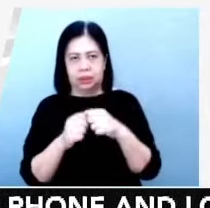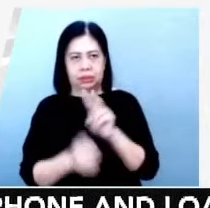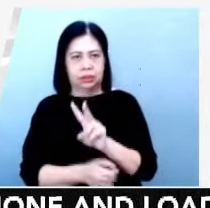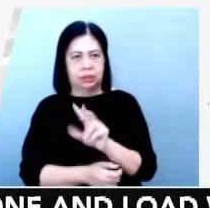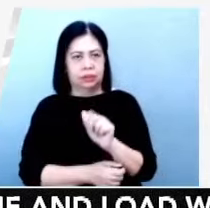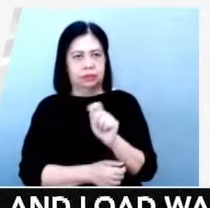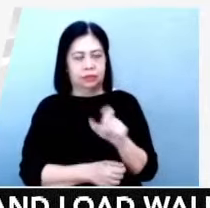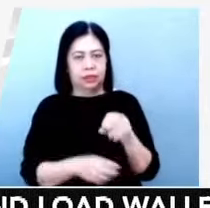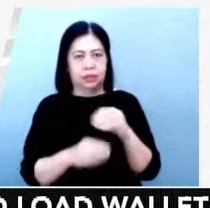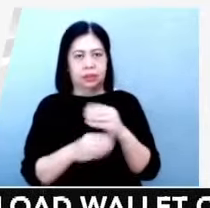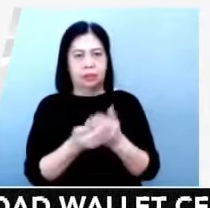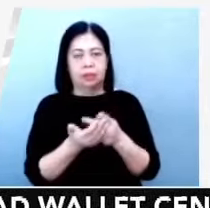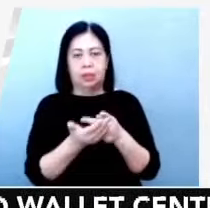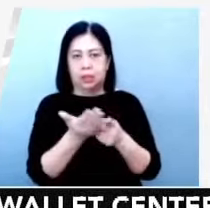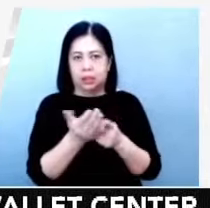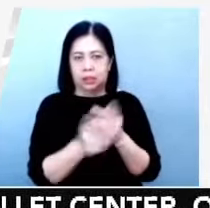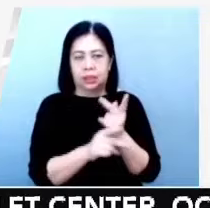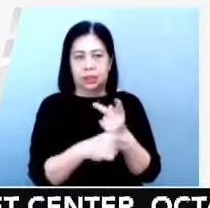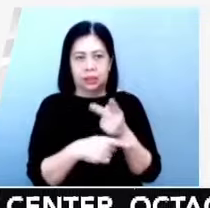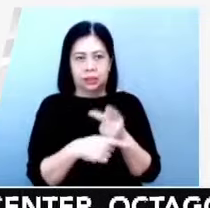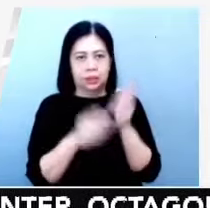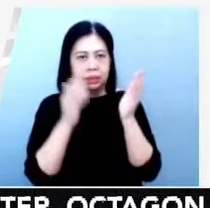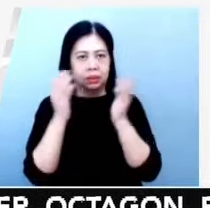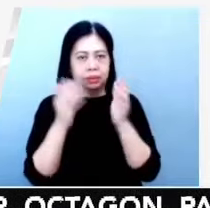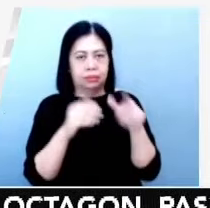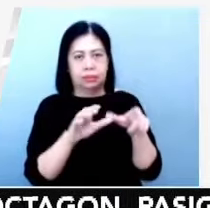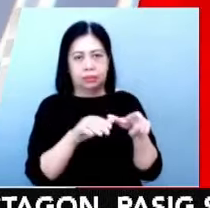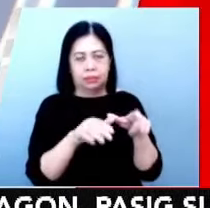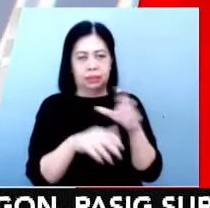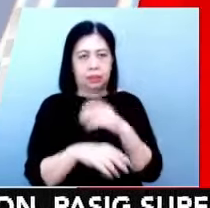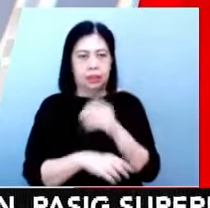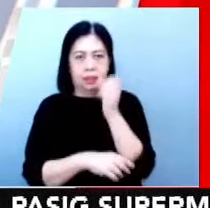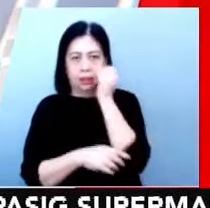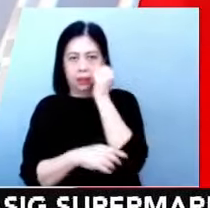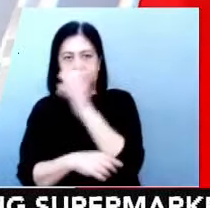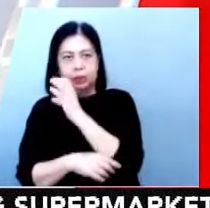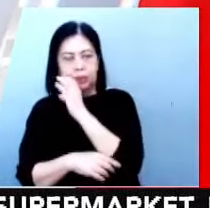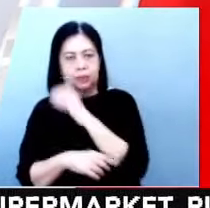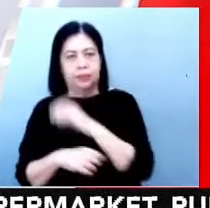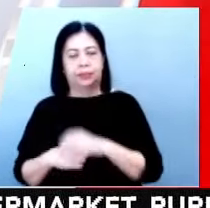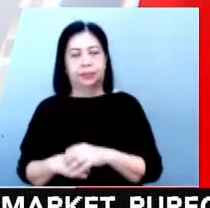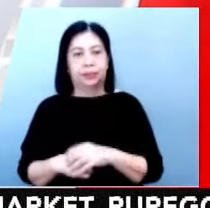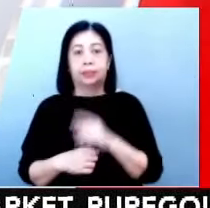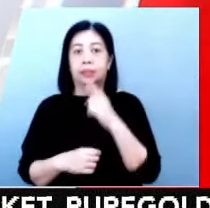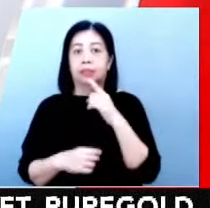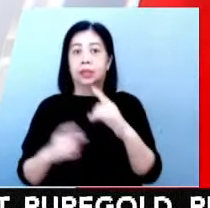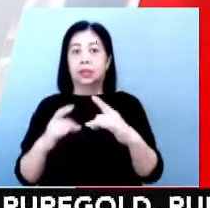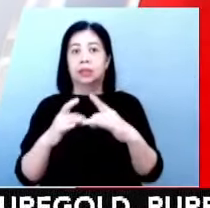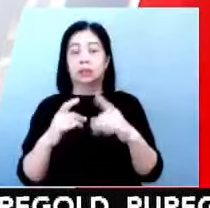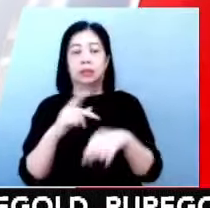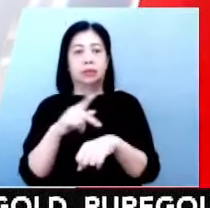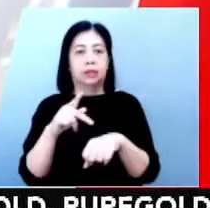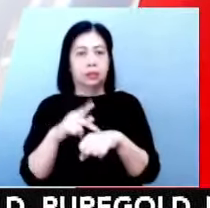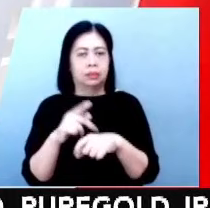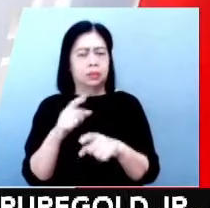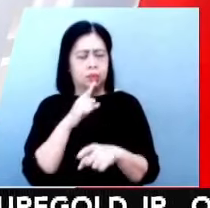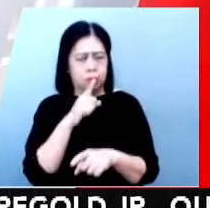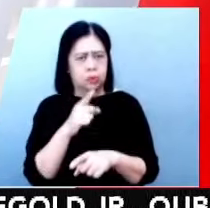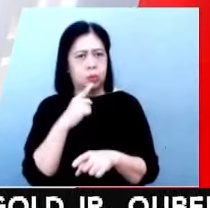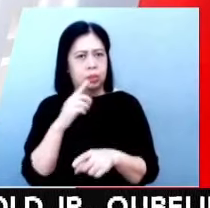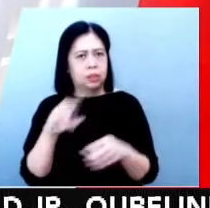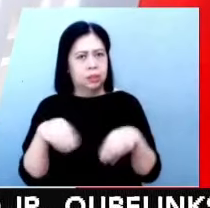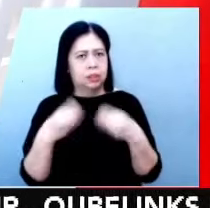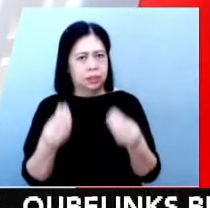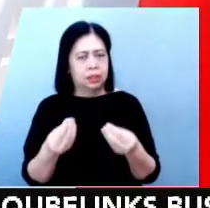ilang produkto at serbisyo ang mga PWD at senior citizen. Sabi ng Starbucks Philippines, ginagarantiya nilang magbibigay sila ng